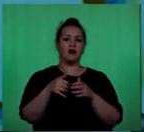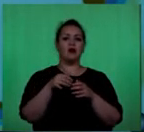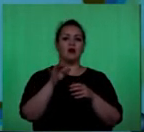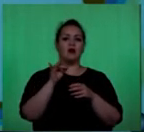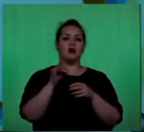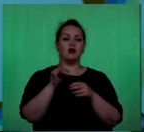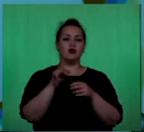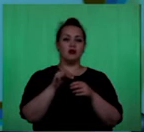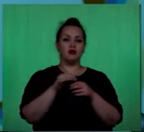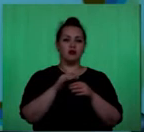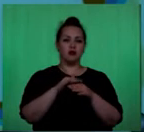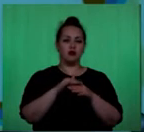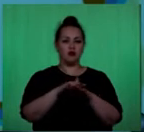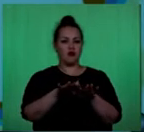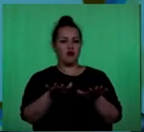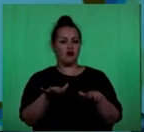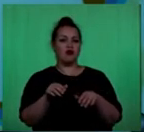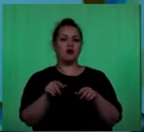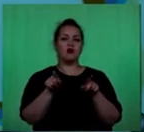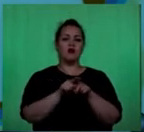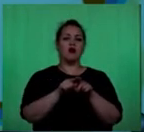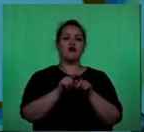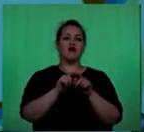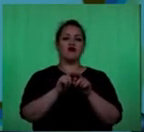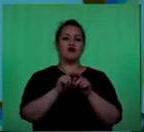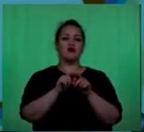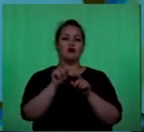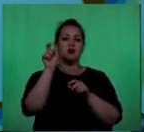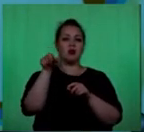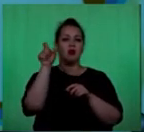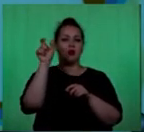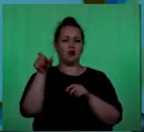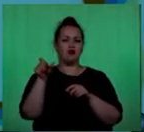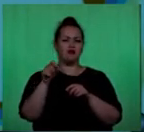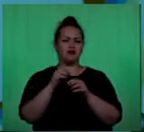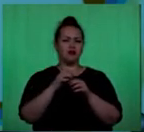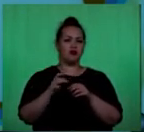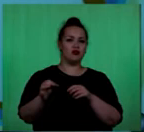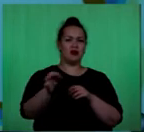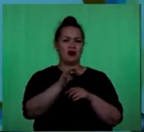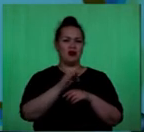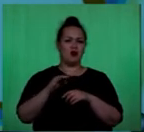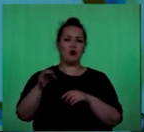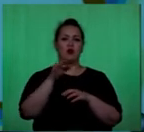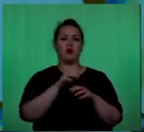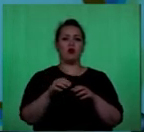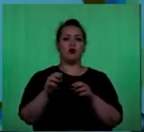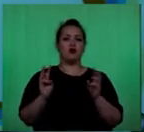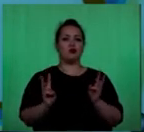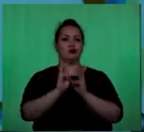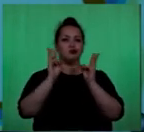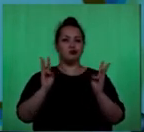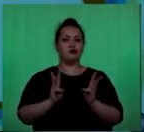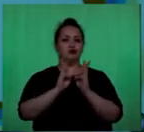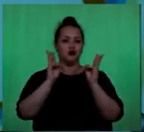правил его так что на полке образовалось целое денатурат на и озеро оно тут же загорелась и